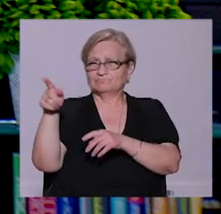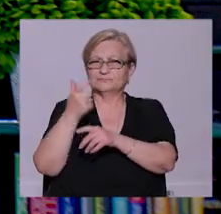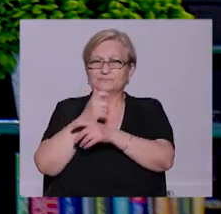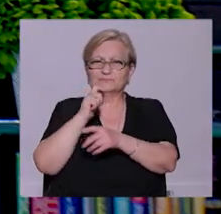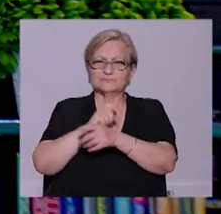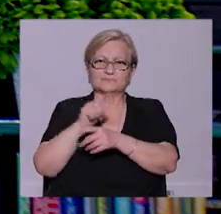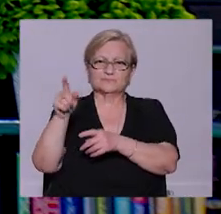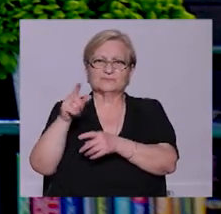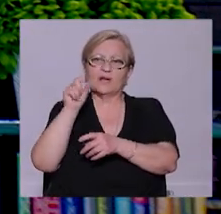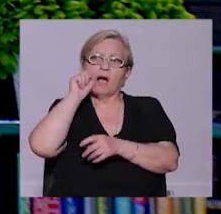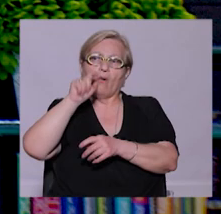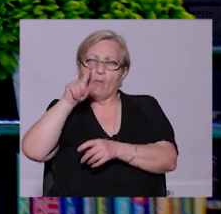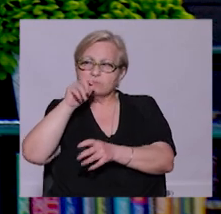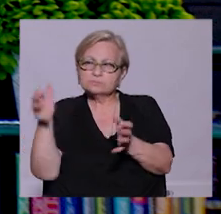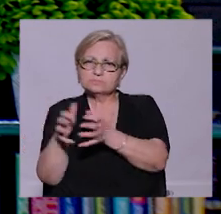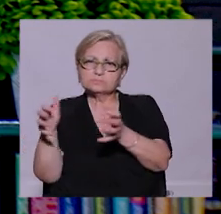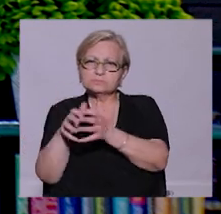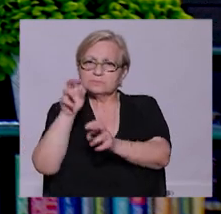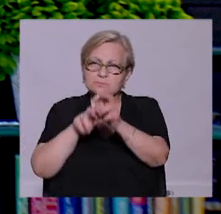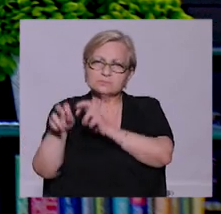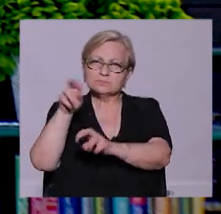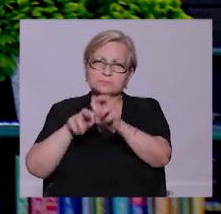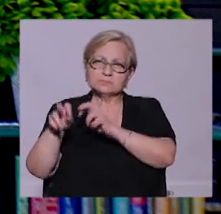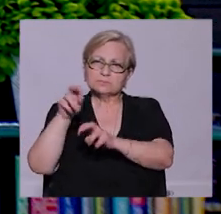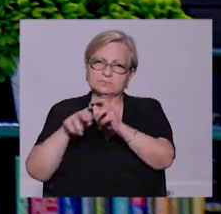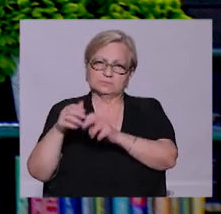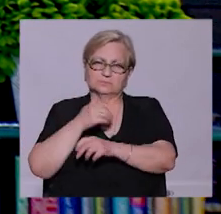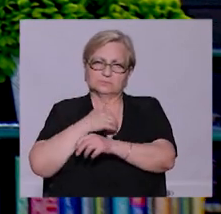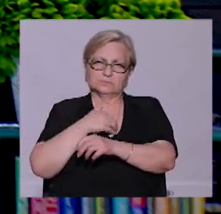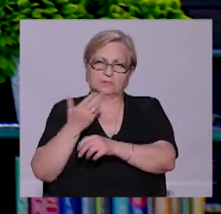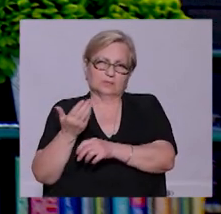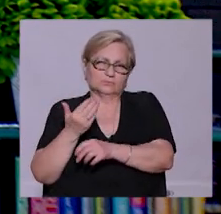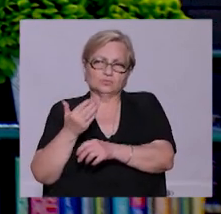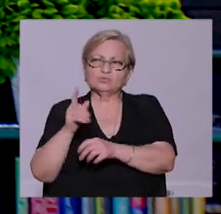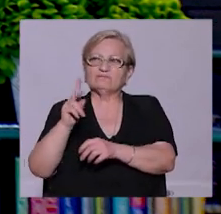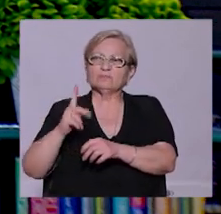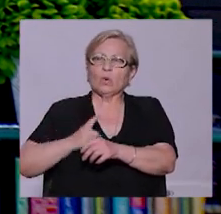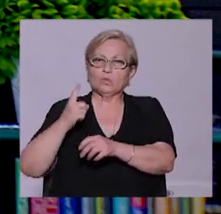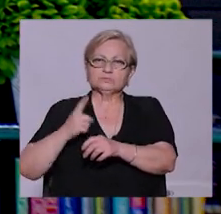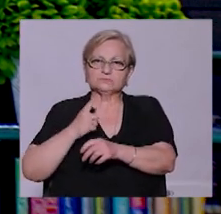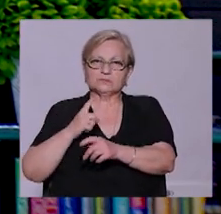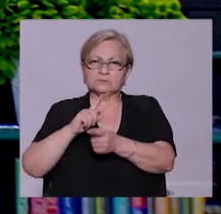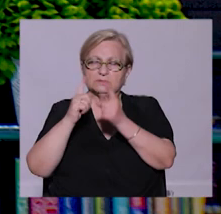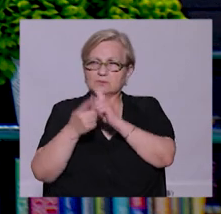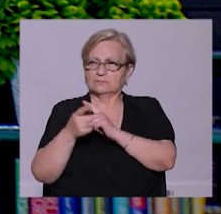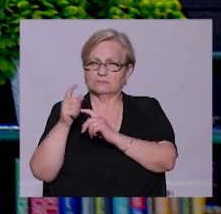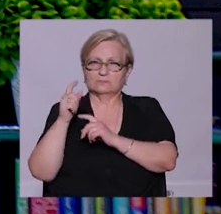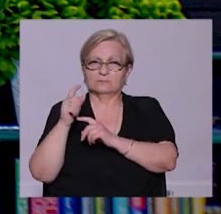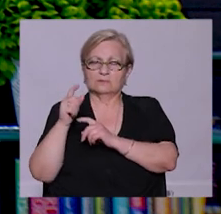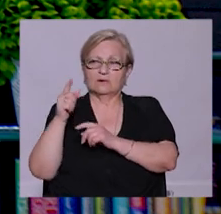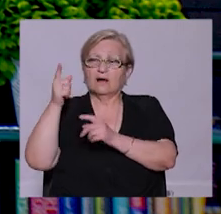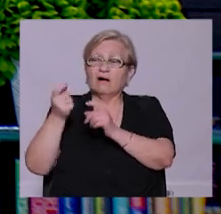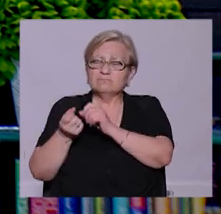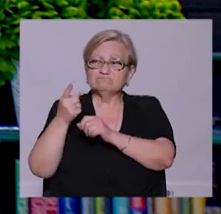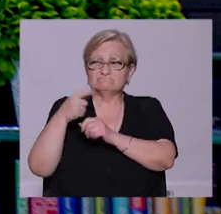სულ მუდმივად ოქროს ძიებაში, ან ქიმიის ოსტატის შოვნა უნდოდა. რა თქმა უნდა,